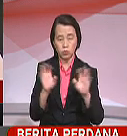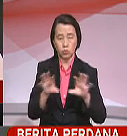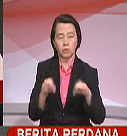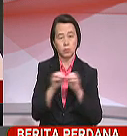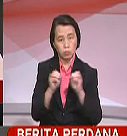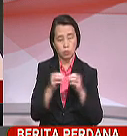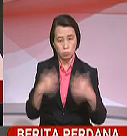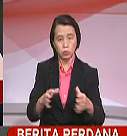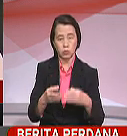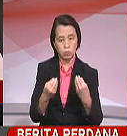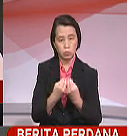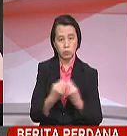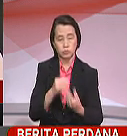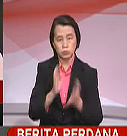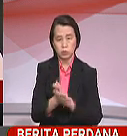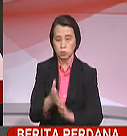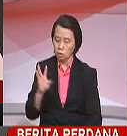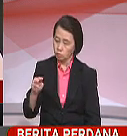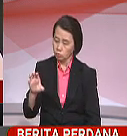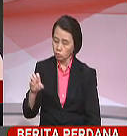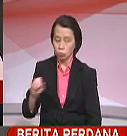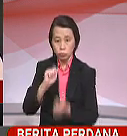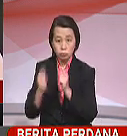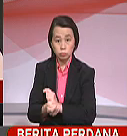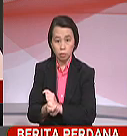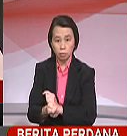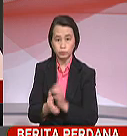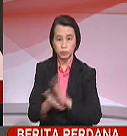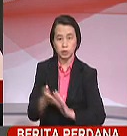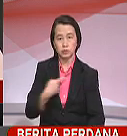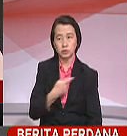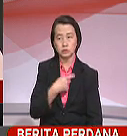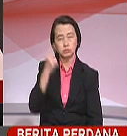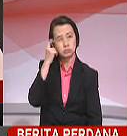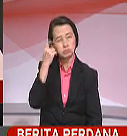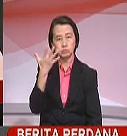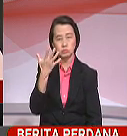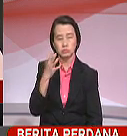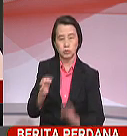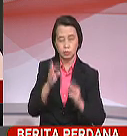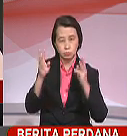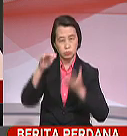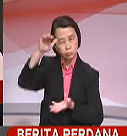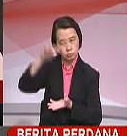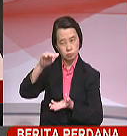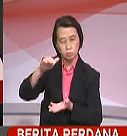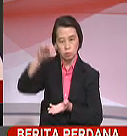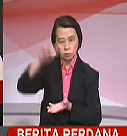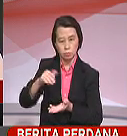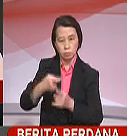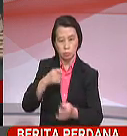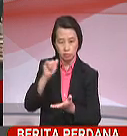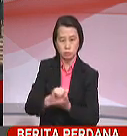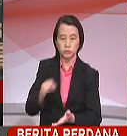When government kata MCO tu ditukar. Jadi kita cari yang paling teruk, paling maksimum dan kita kurang daripada